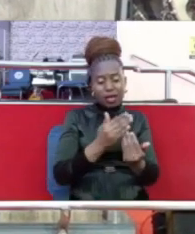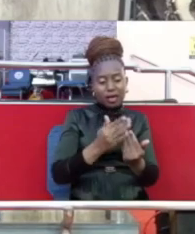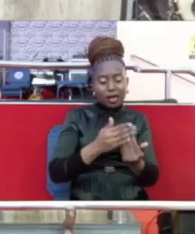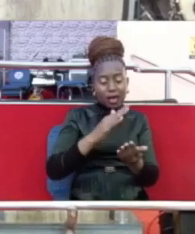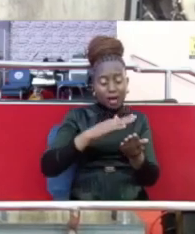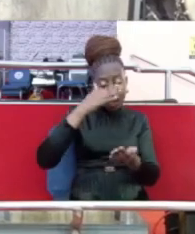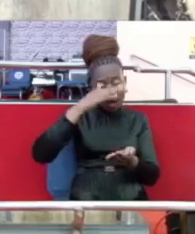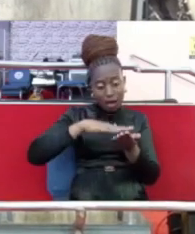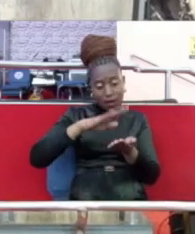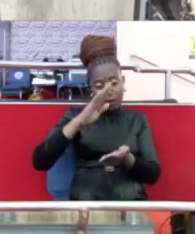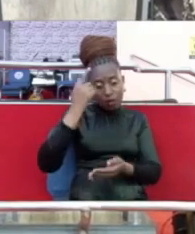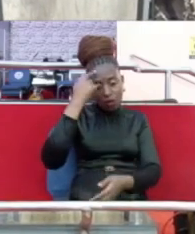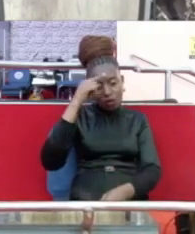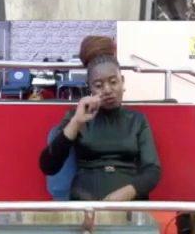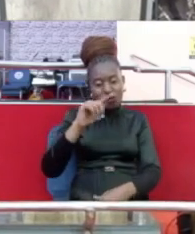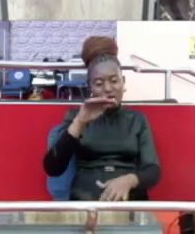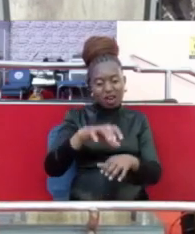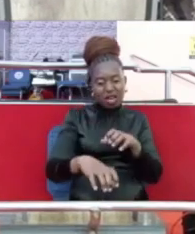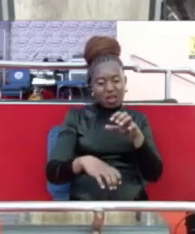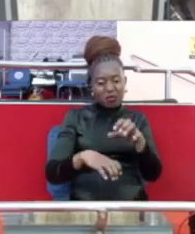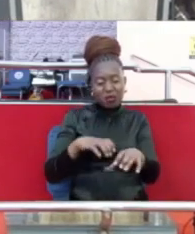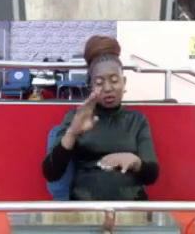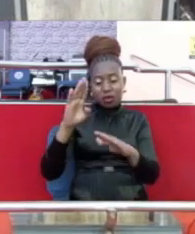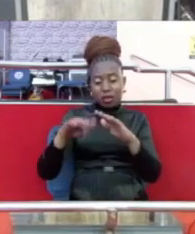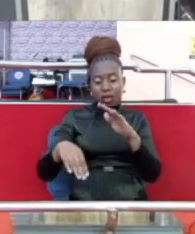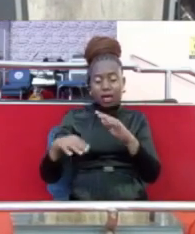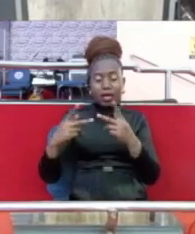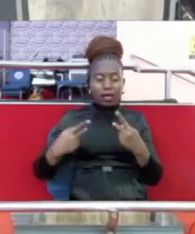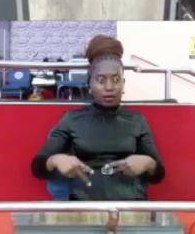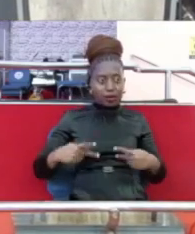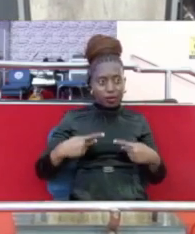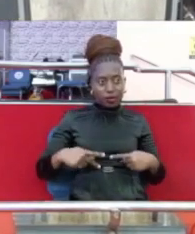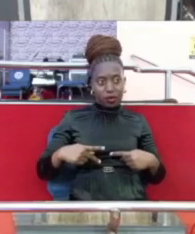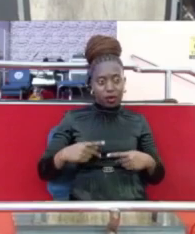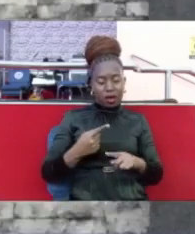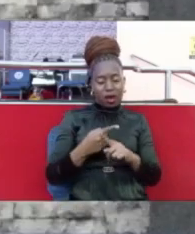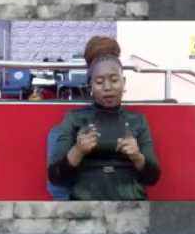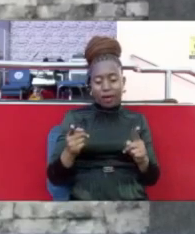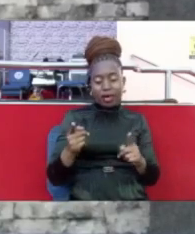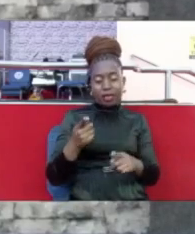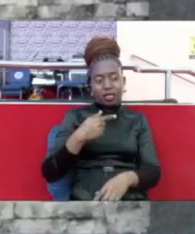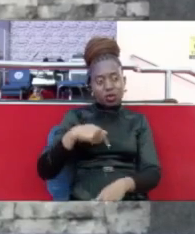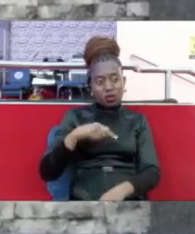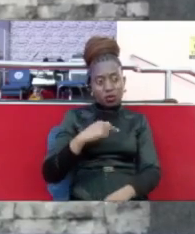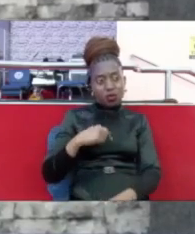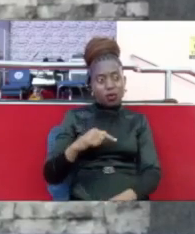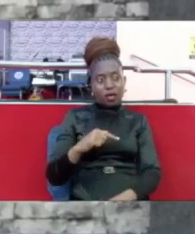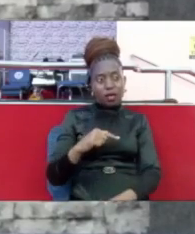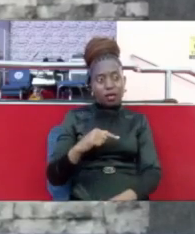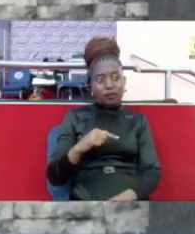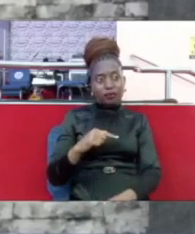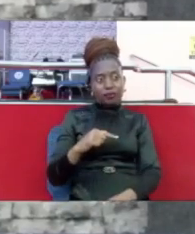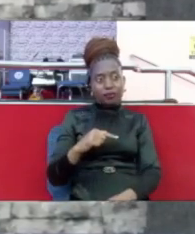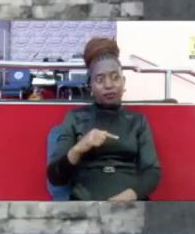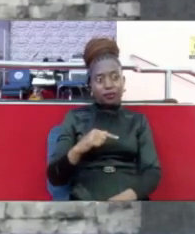kuliko wanadamu. But we have to contact each of the clans. Lakini lazima tufikie kila jamii